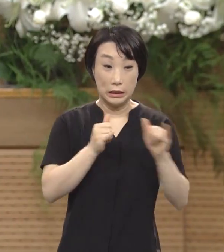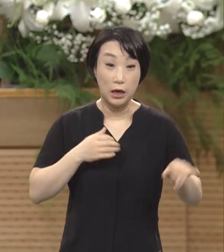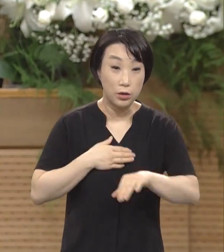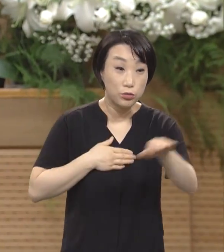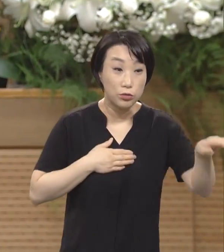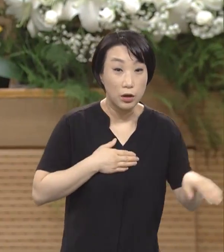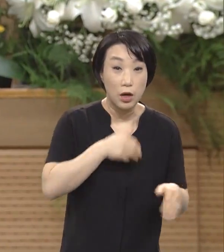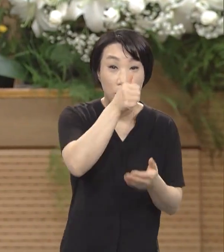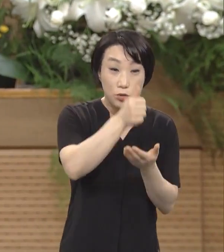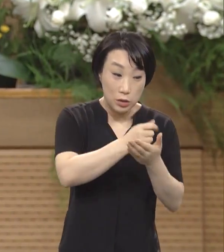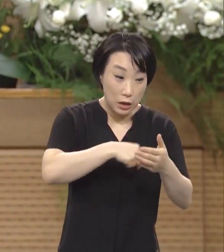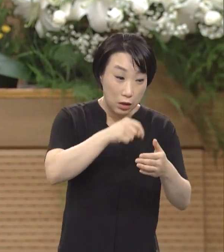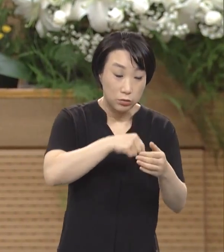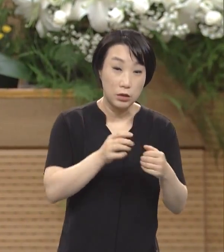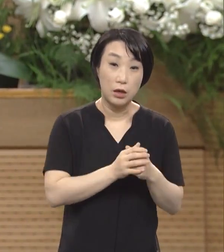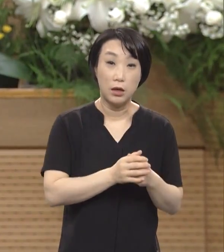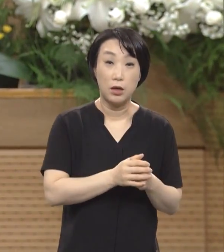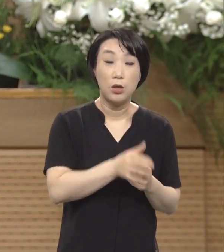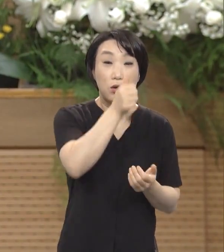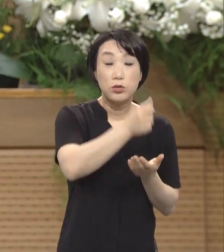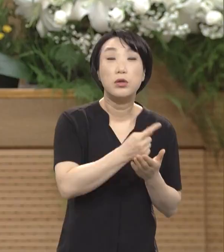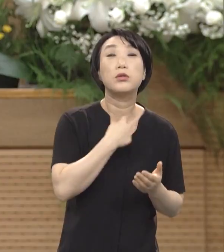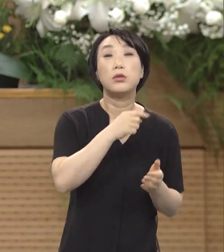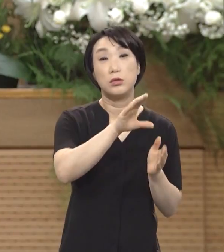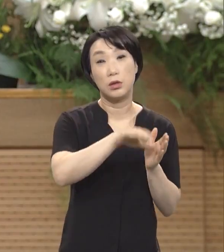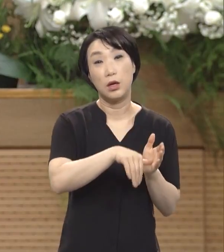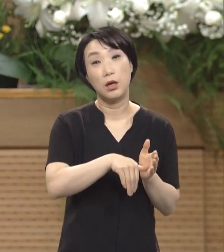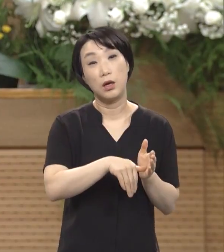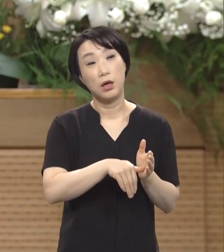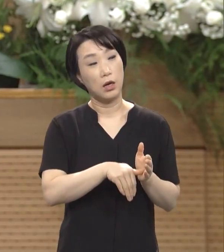인간이 죄 아래 빠졌을 때에